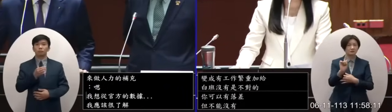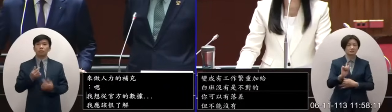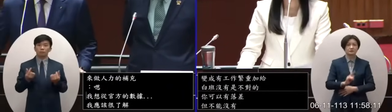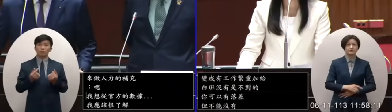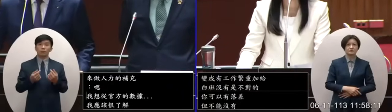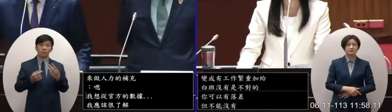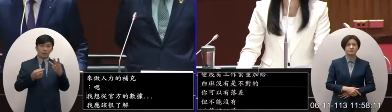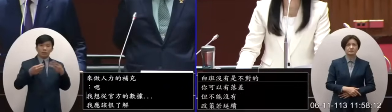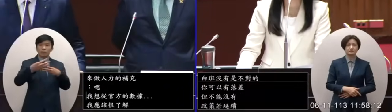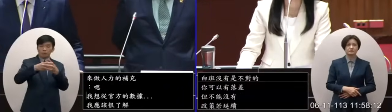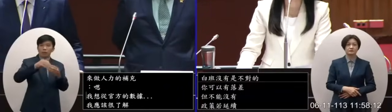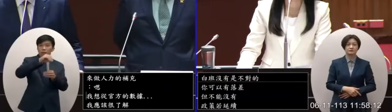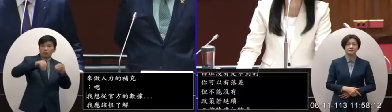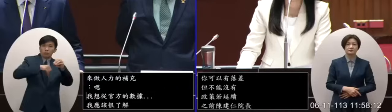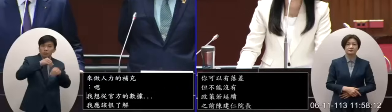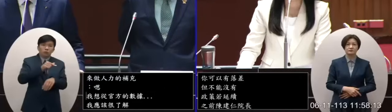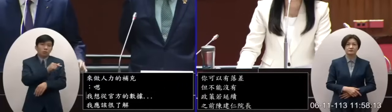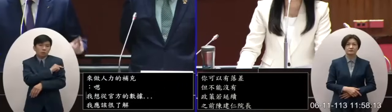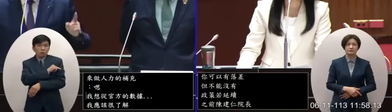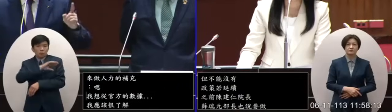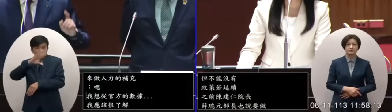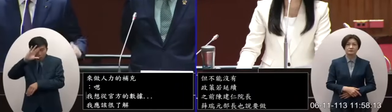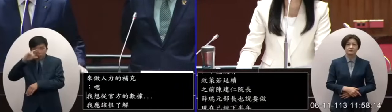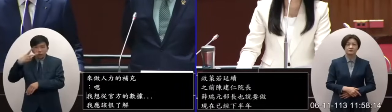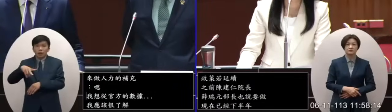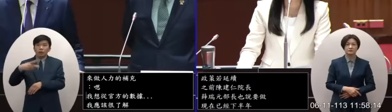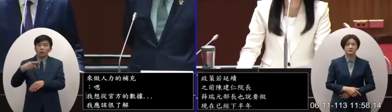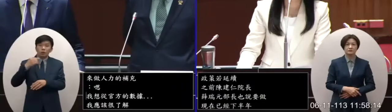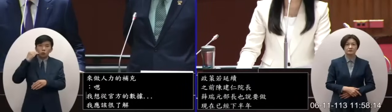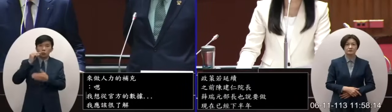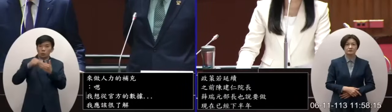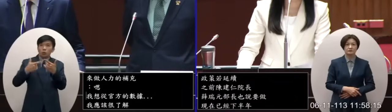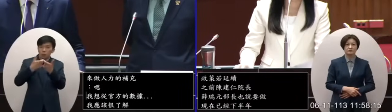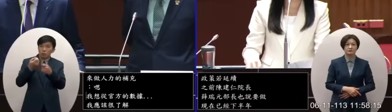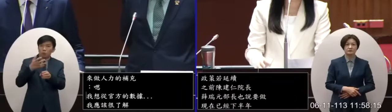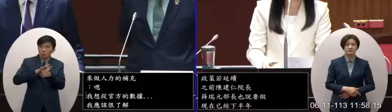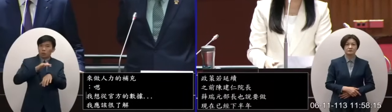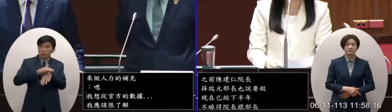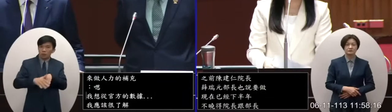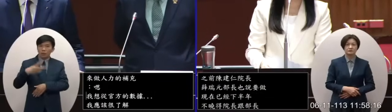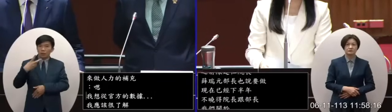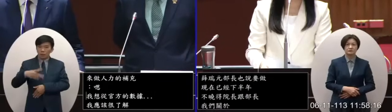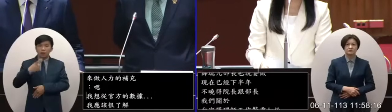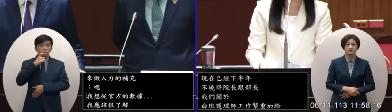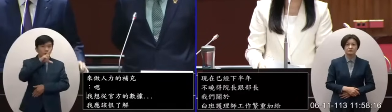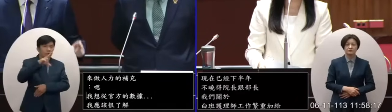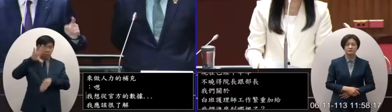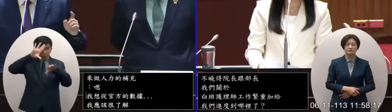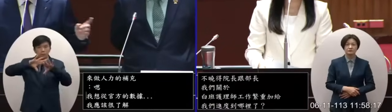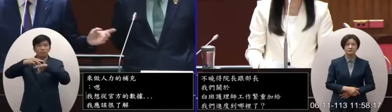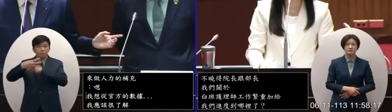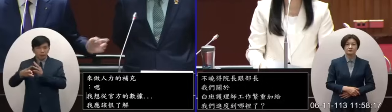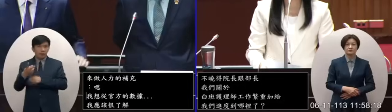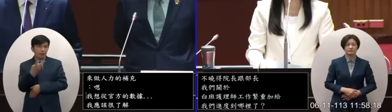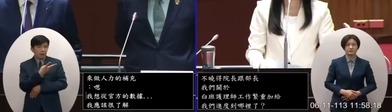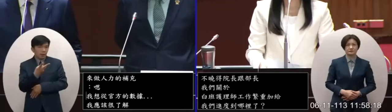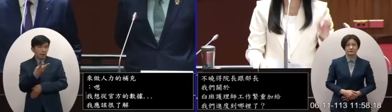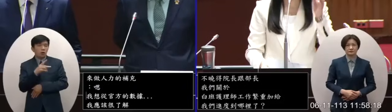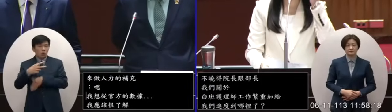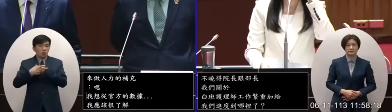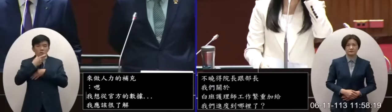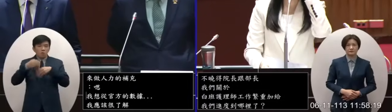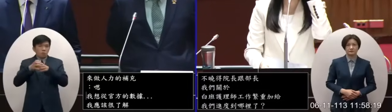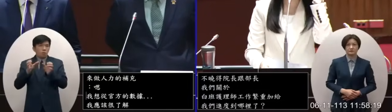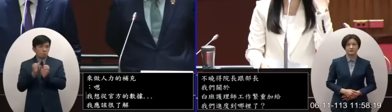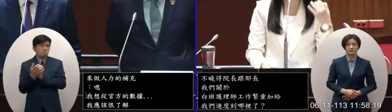护病比达成医院的奖励，跟繁重加急、白班或繁重加急这两项，都已经是卫福部积